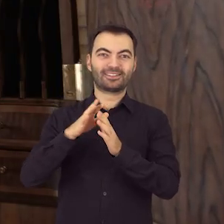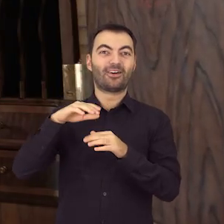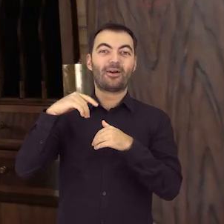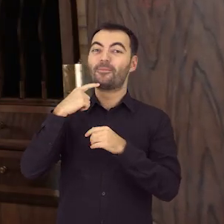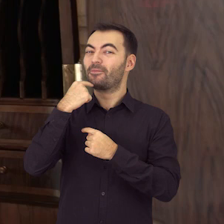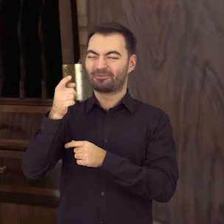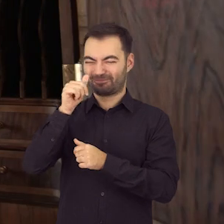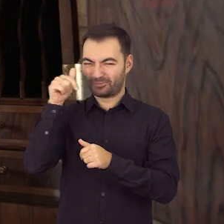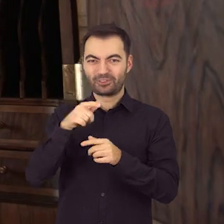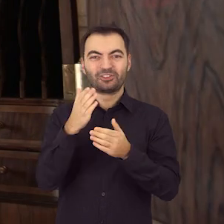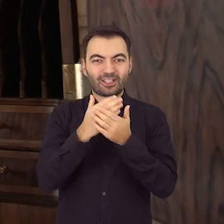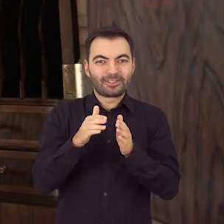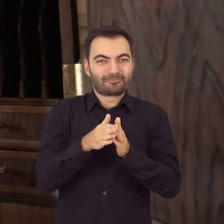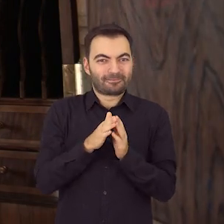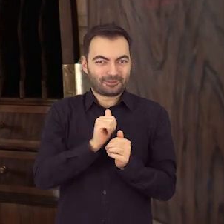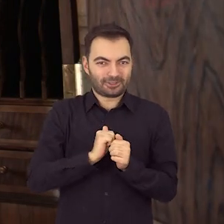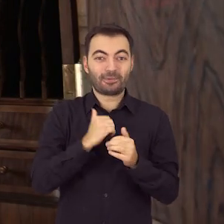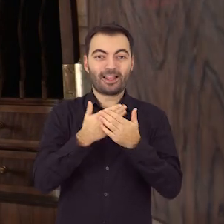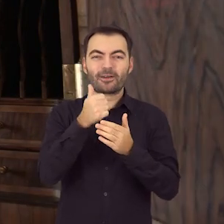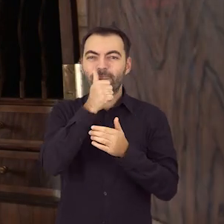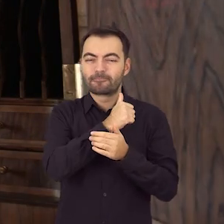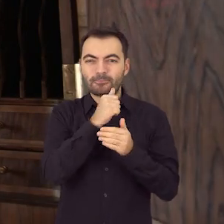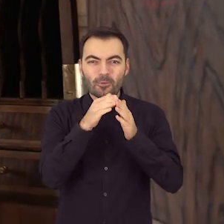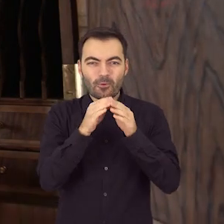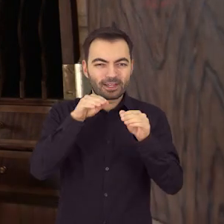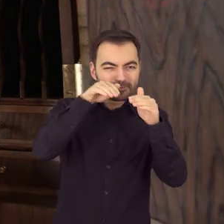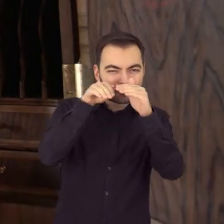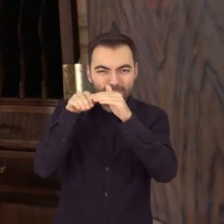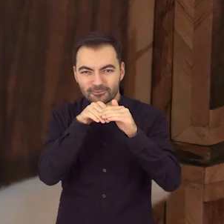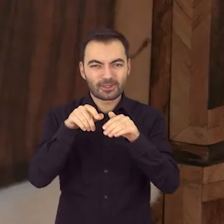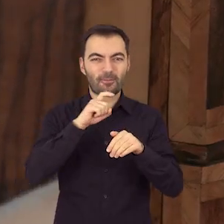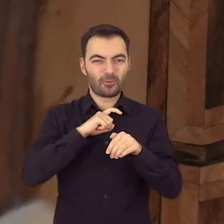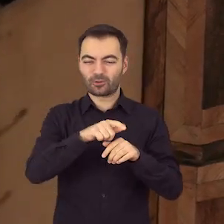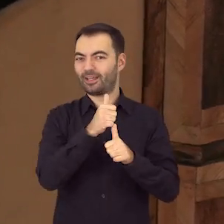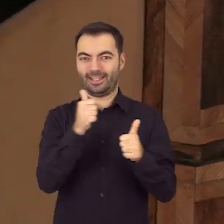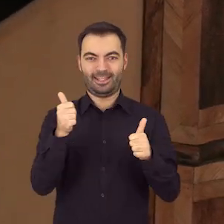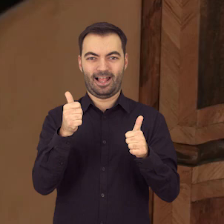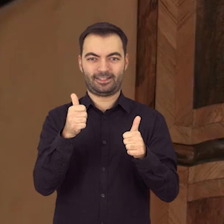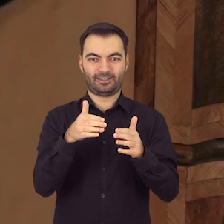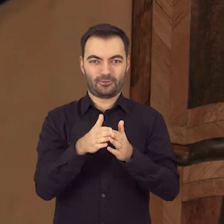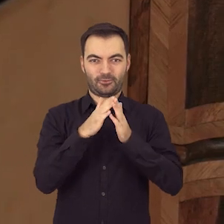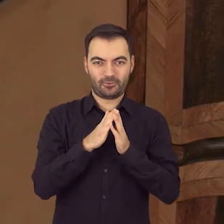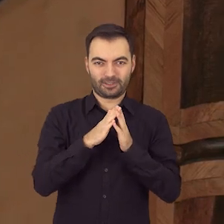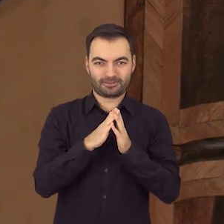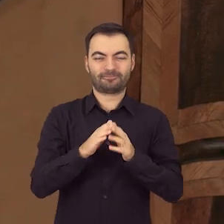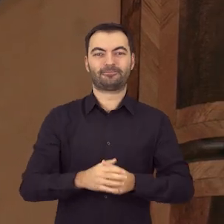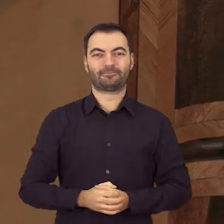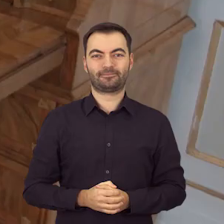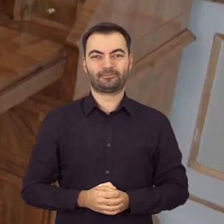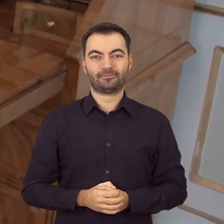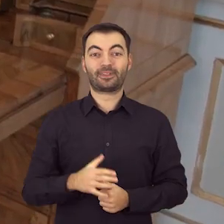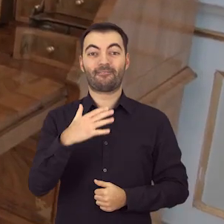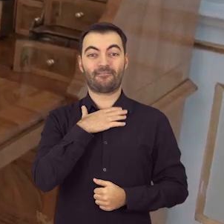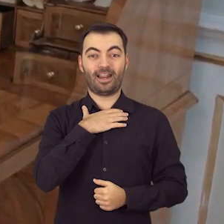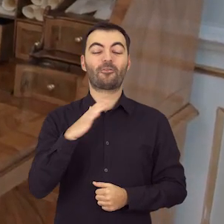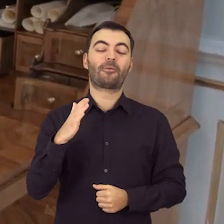sekrety można było wyjawić i wtedy właśnie tajne skrytki sekretery bardzo dobrze potrafiły je zabezpieczyć przed niechcianymi oczami.